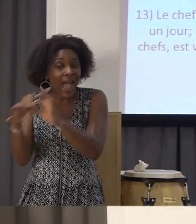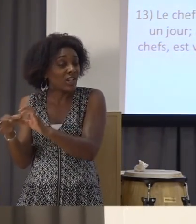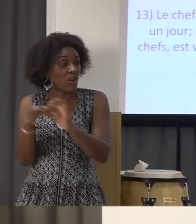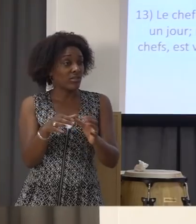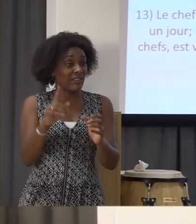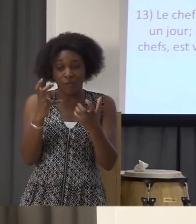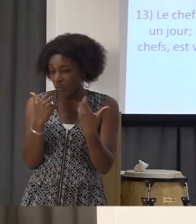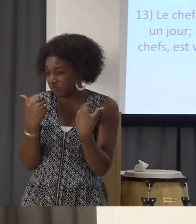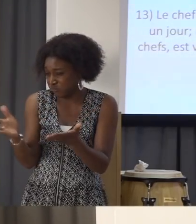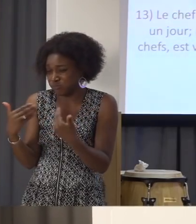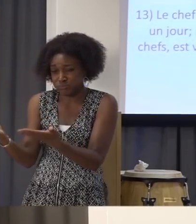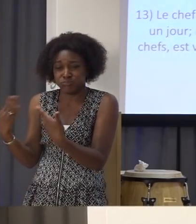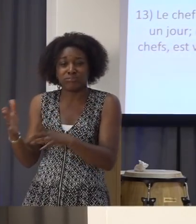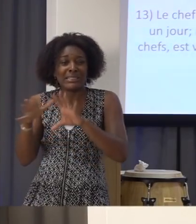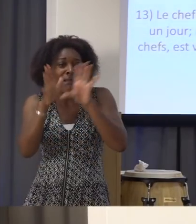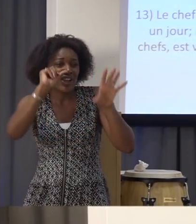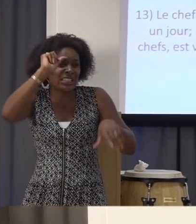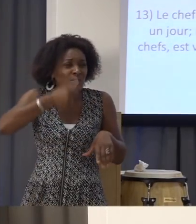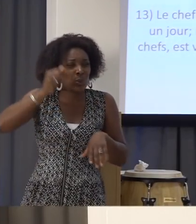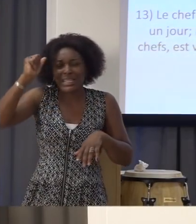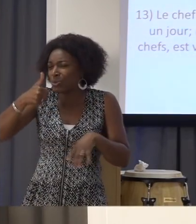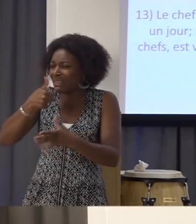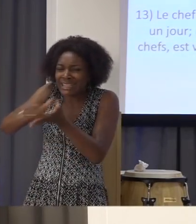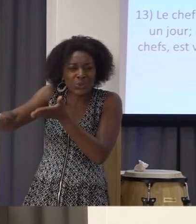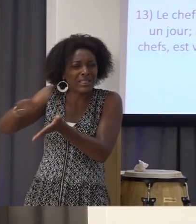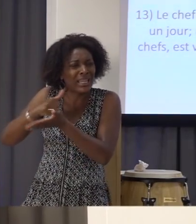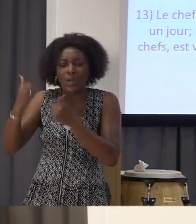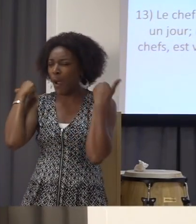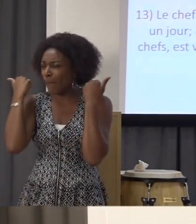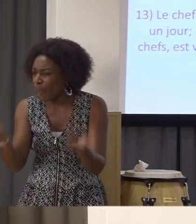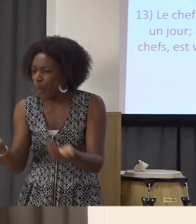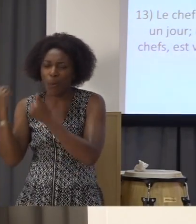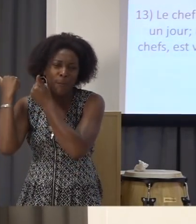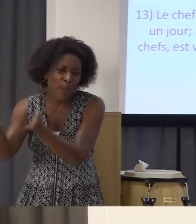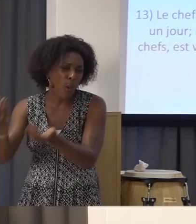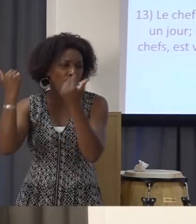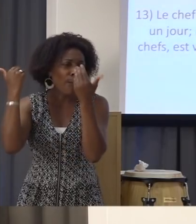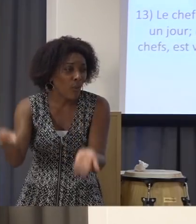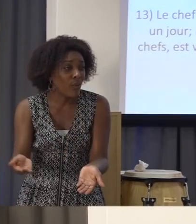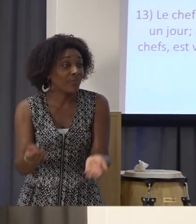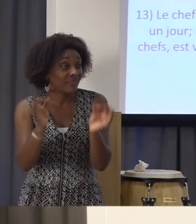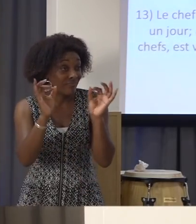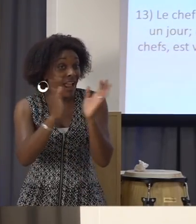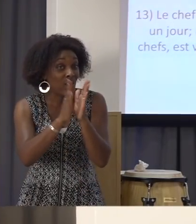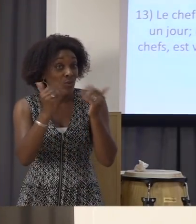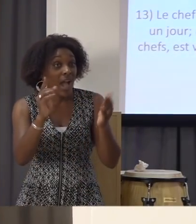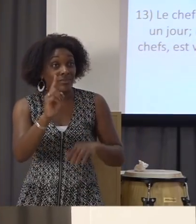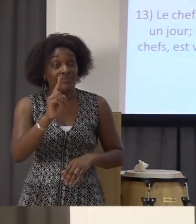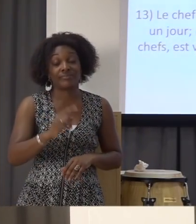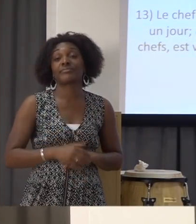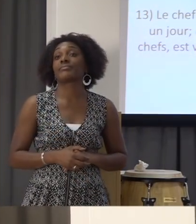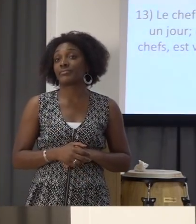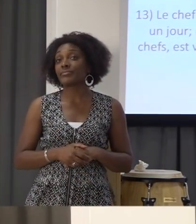Détruisez leurs images taillées. Abattez-les. Alléluia.